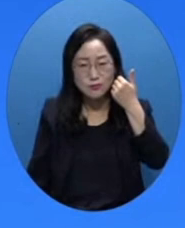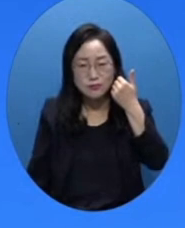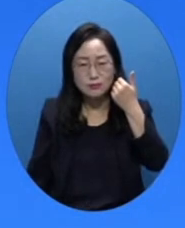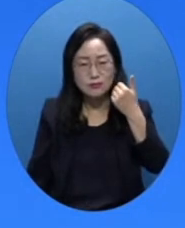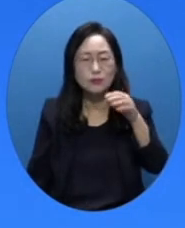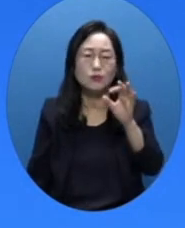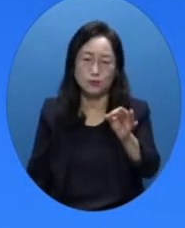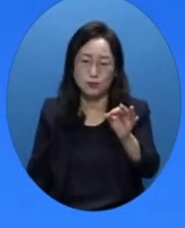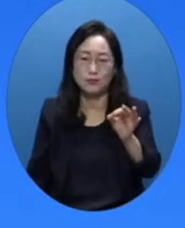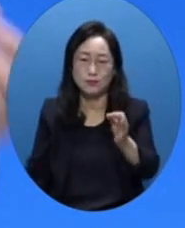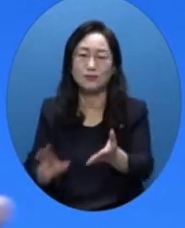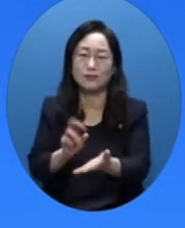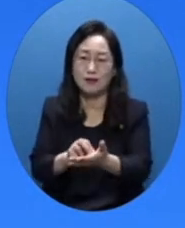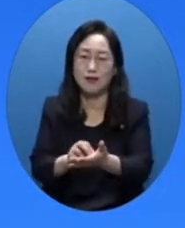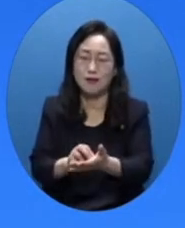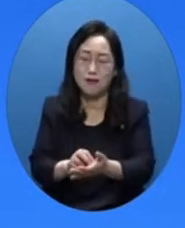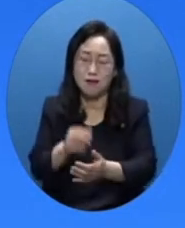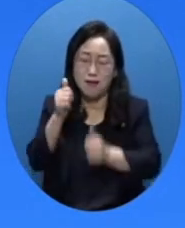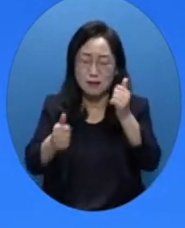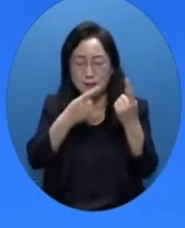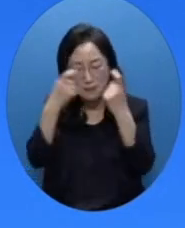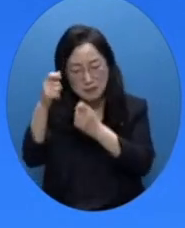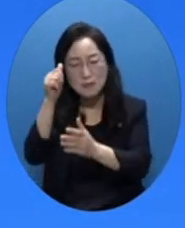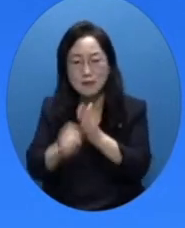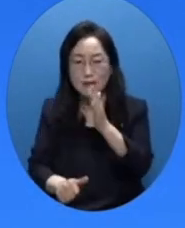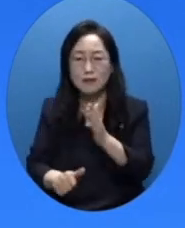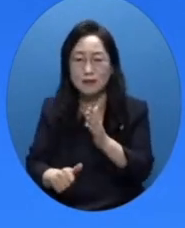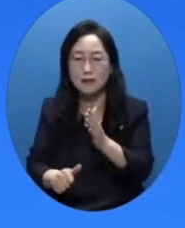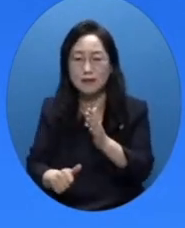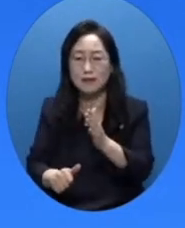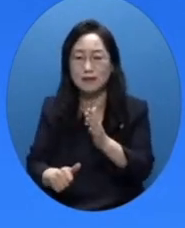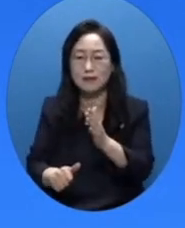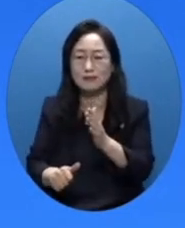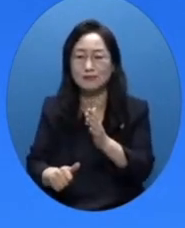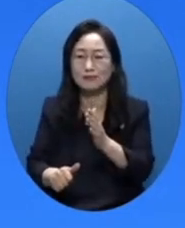물질 문제로 인해서 늘 시험에 듭니다.